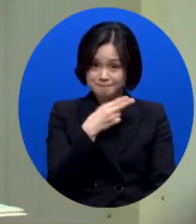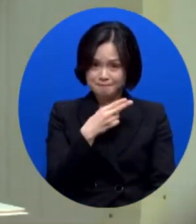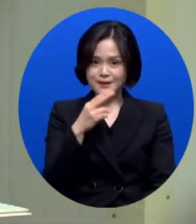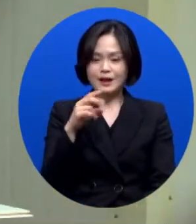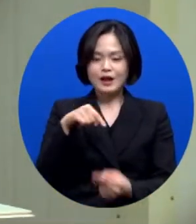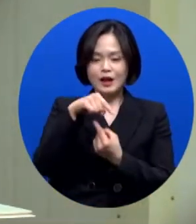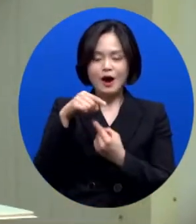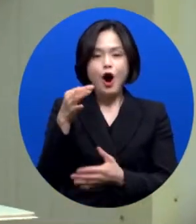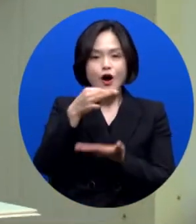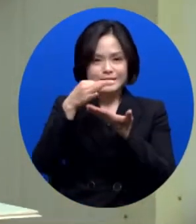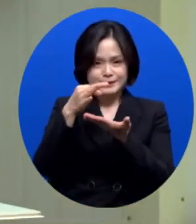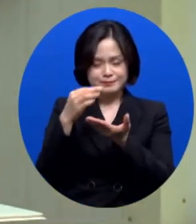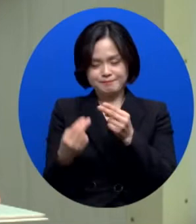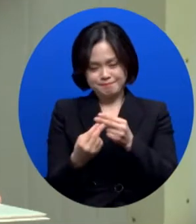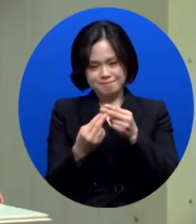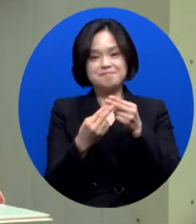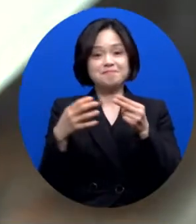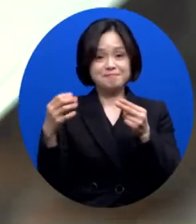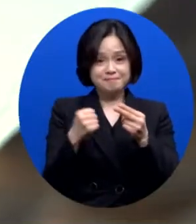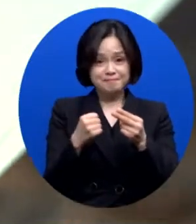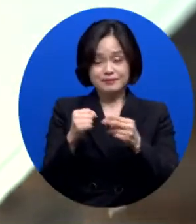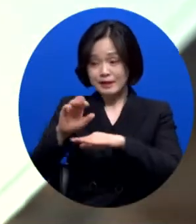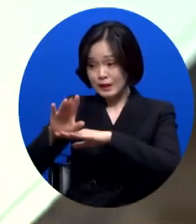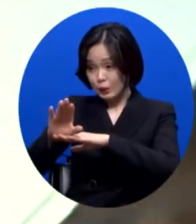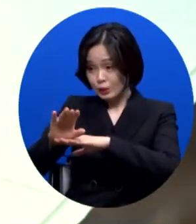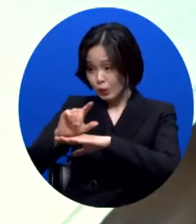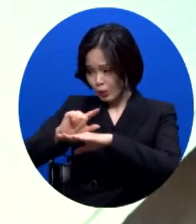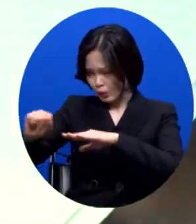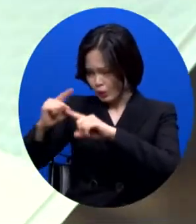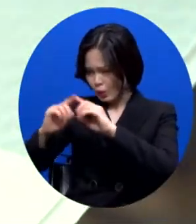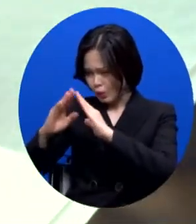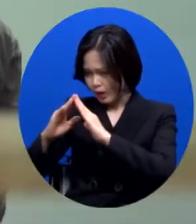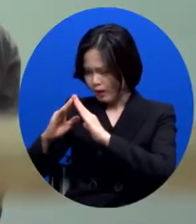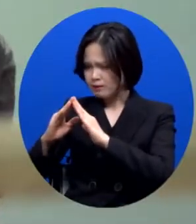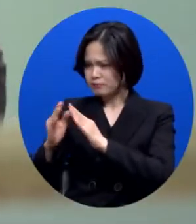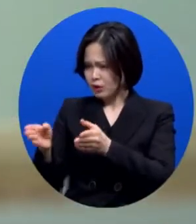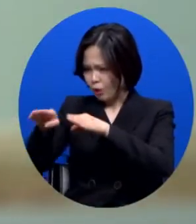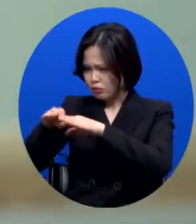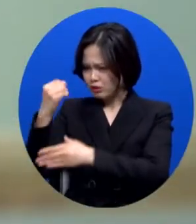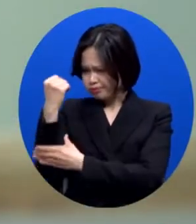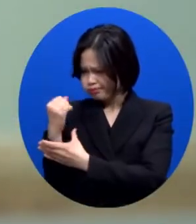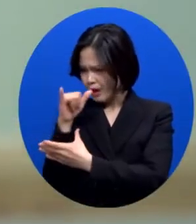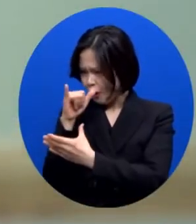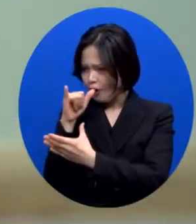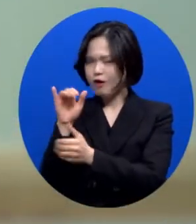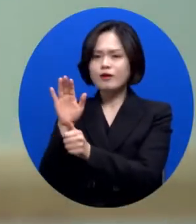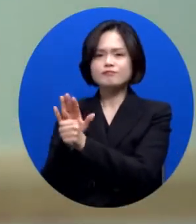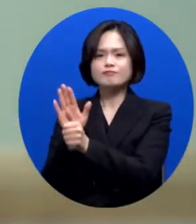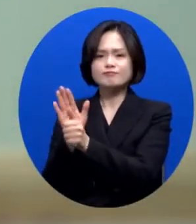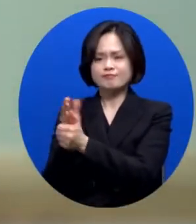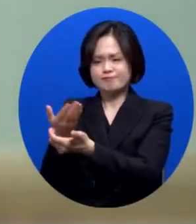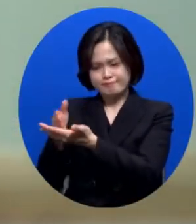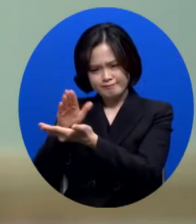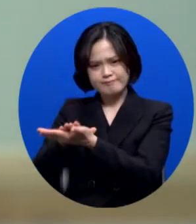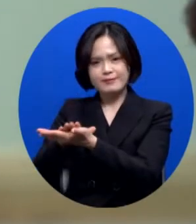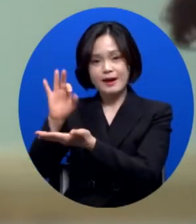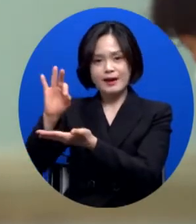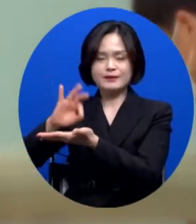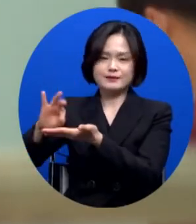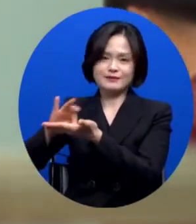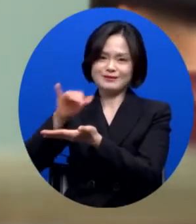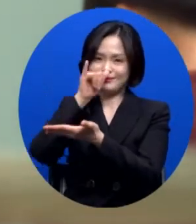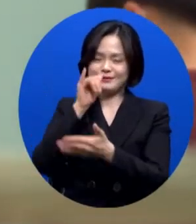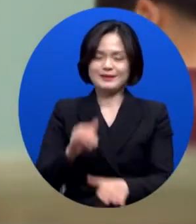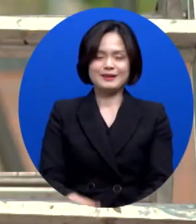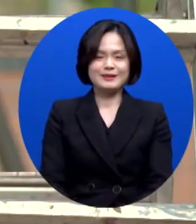예산으로 응 총 교회 중 시설이 낙후된 한 교회를 선정해 시설을 보수하고 개축한 은 사역을 진행하고 있습니다